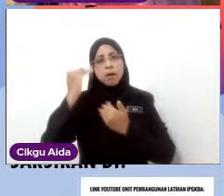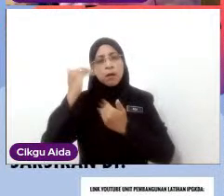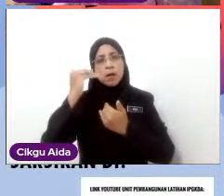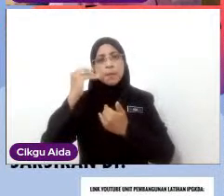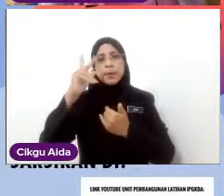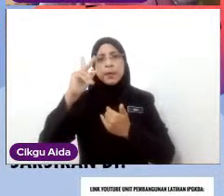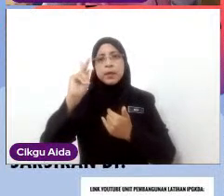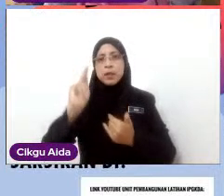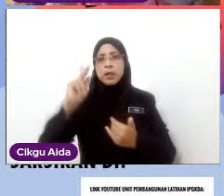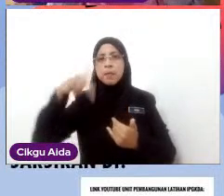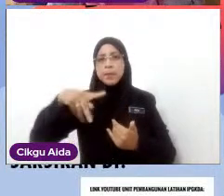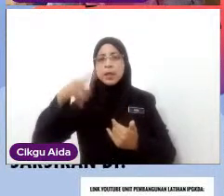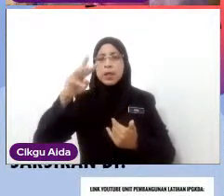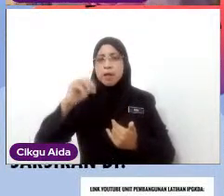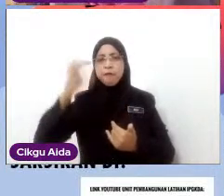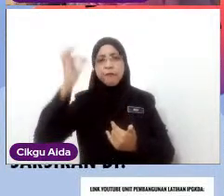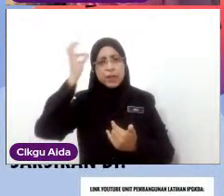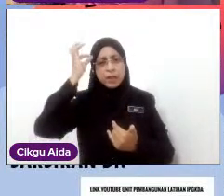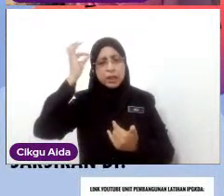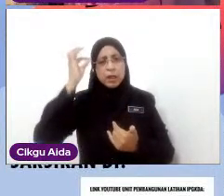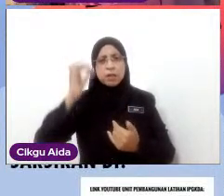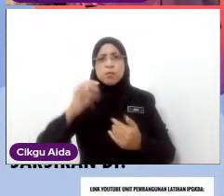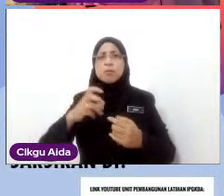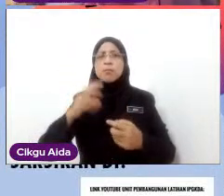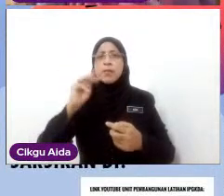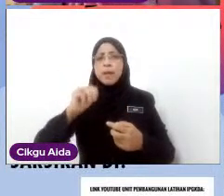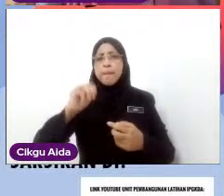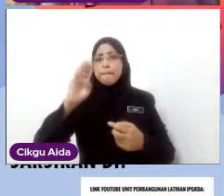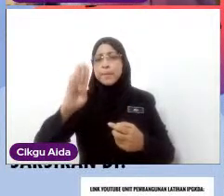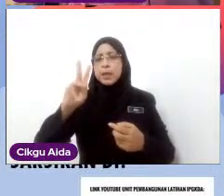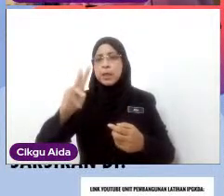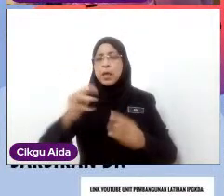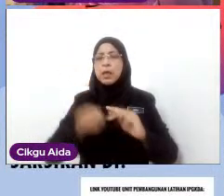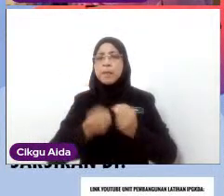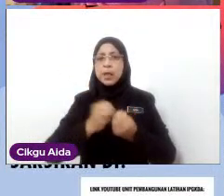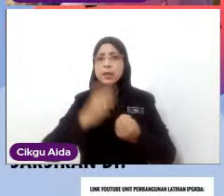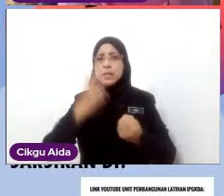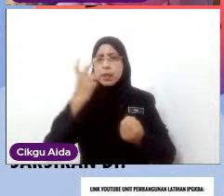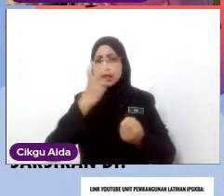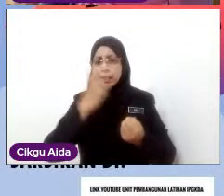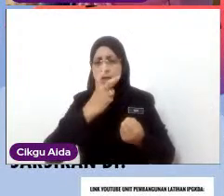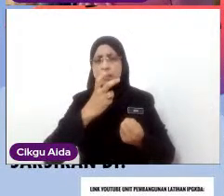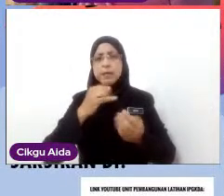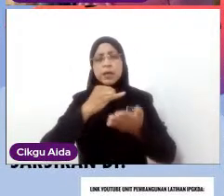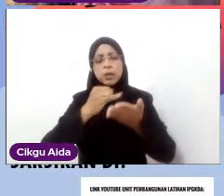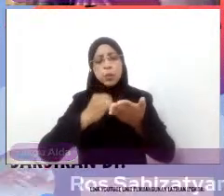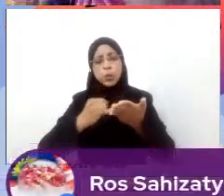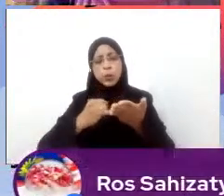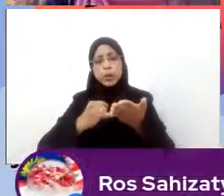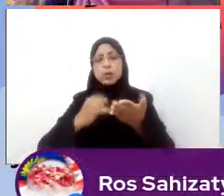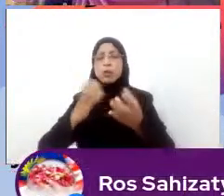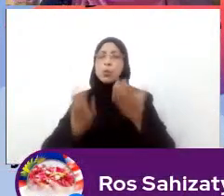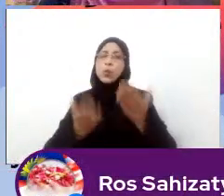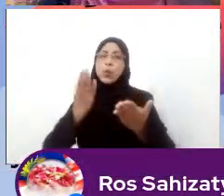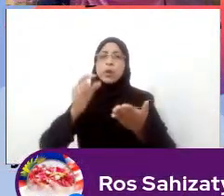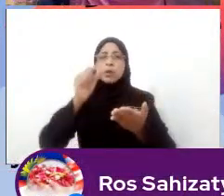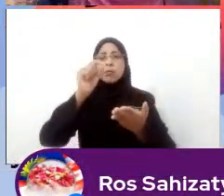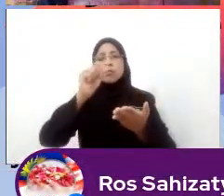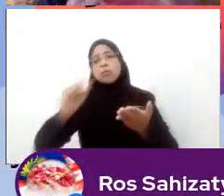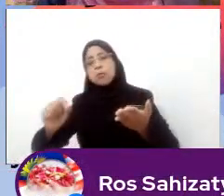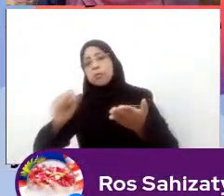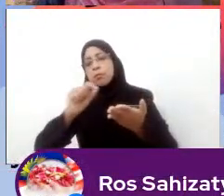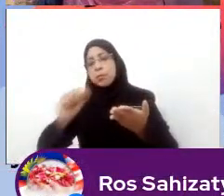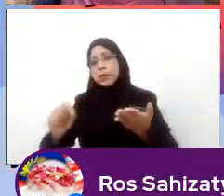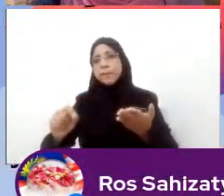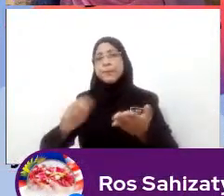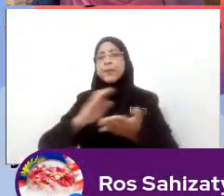ni yang memang bila nak lukis memang akan sengit, akan tak cantik lah. Sebab mereka sangat terhad. Okey,